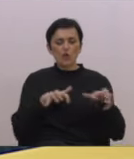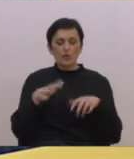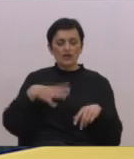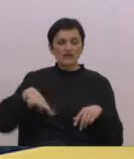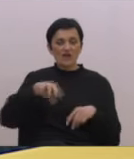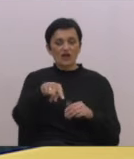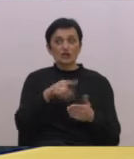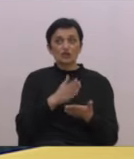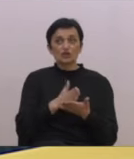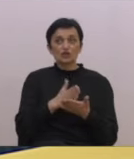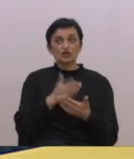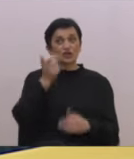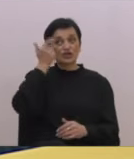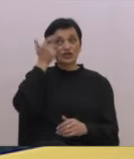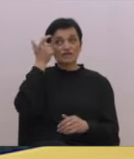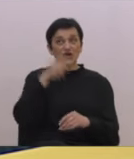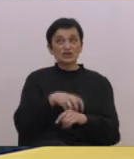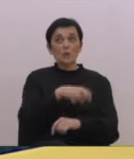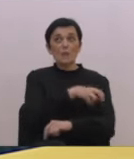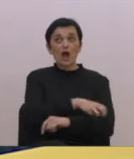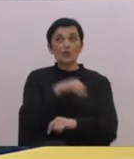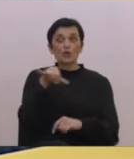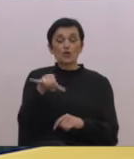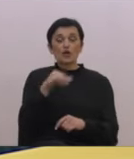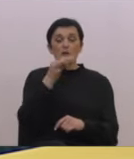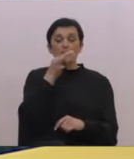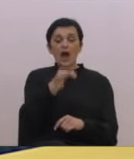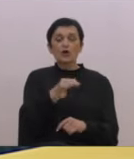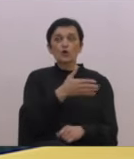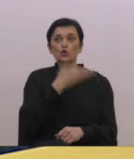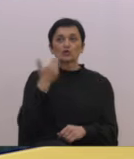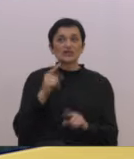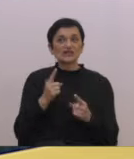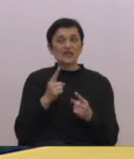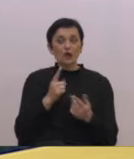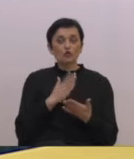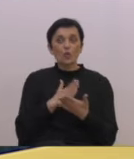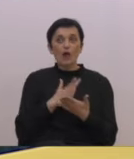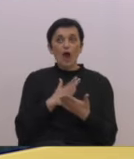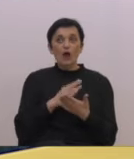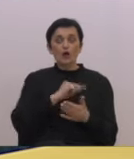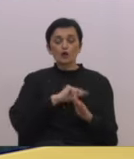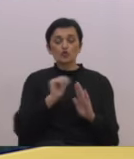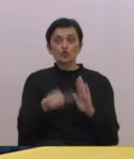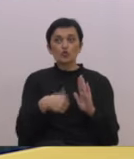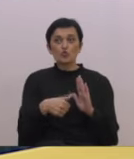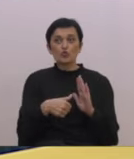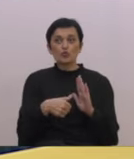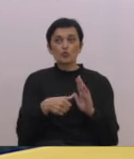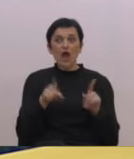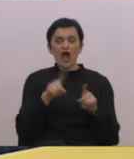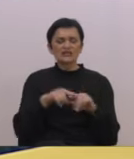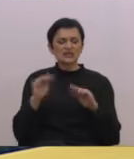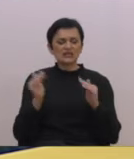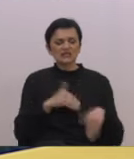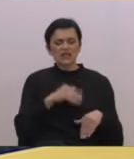არის. ივანიშვილის პარტიას არ აქვს პასუხი, რატომ არის უმუშევრობა და ასეთი